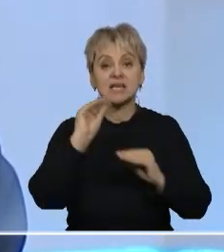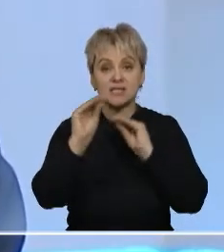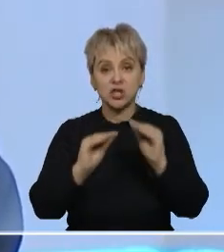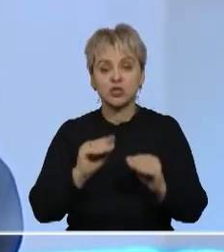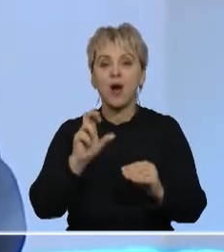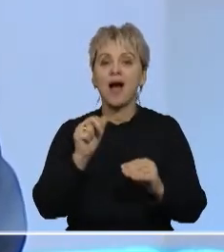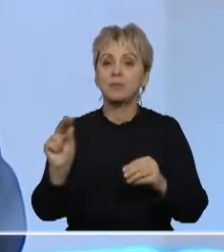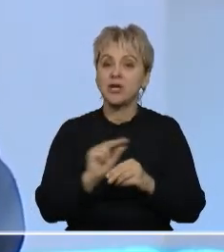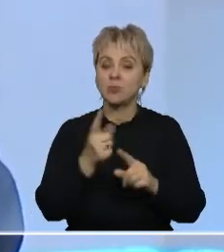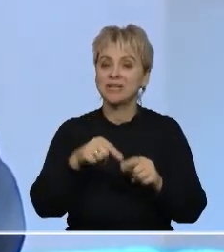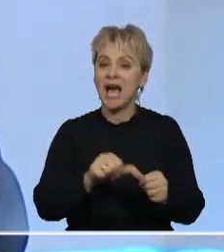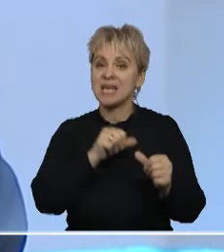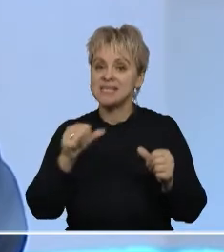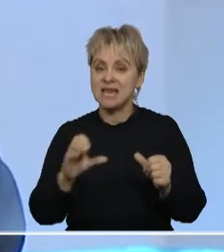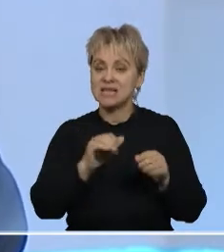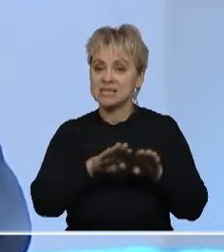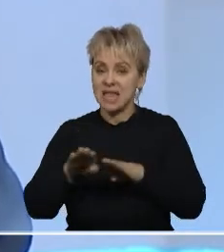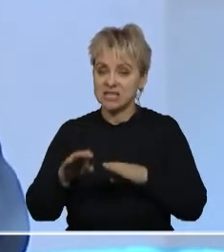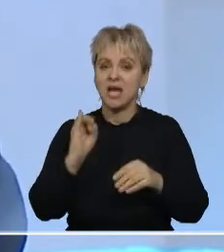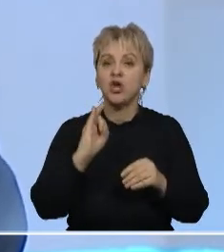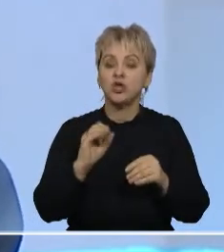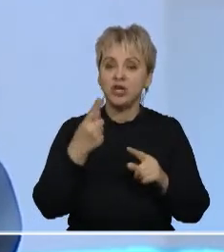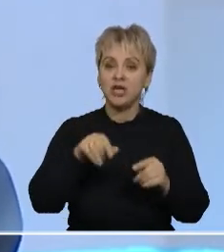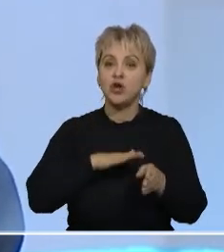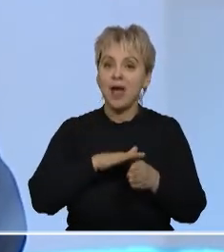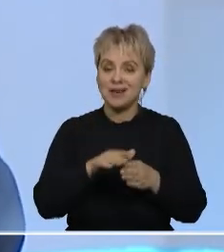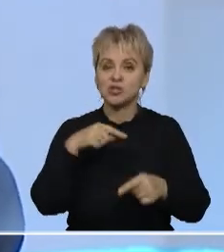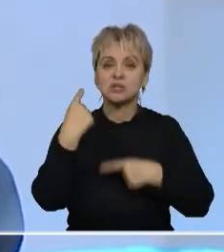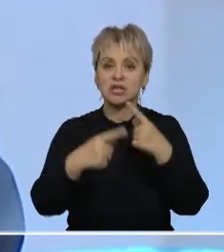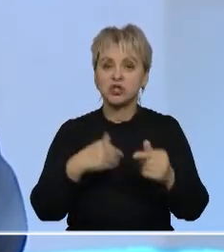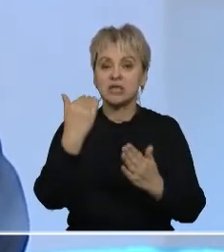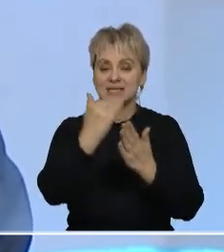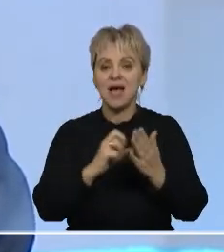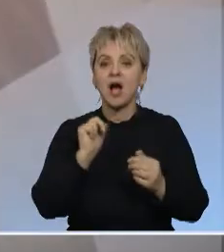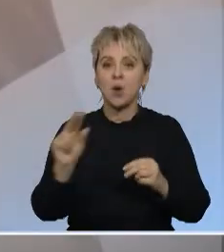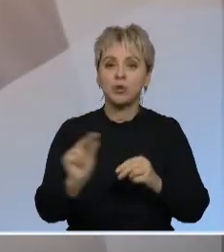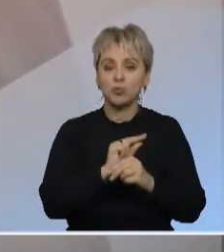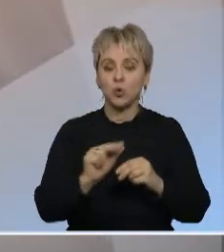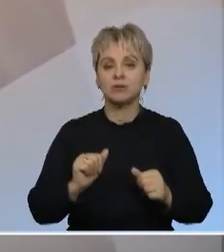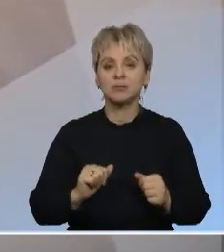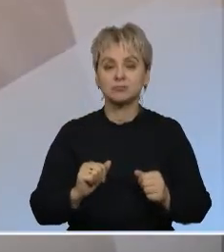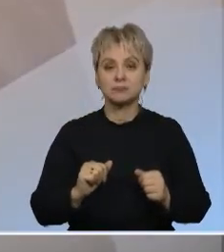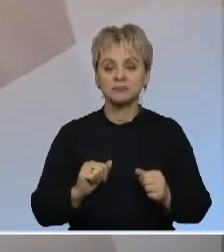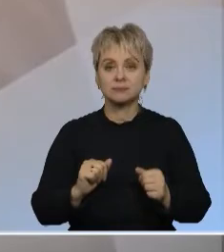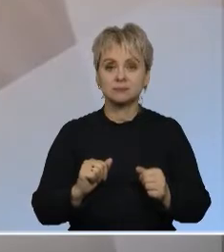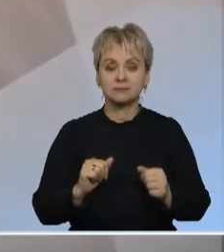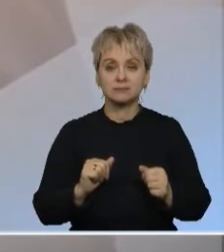но капитальный ремонт – это отдельная статья, и реализуется она через программу капитального ремонта.